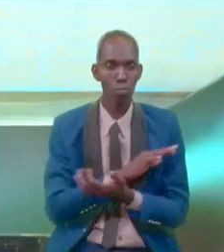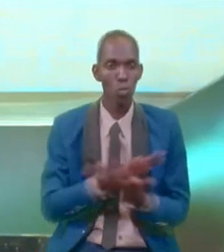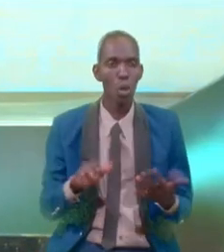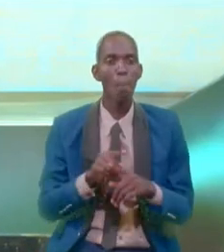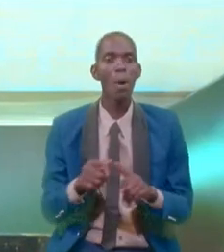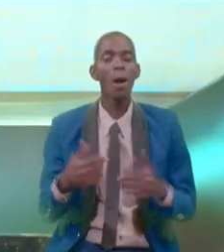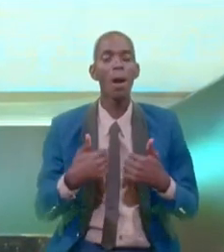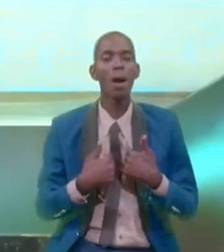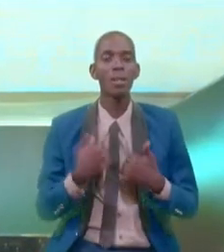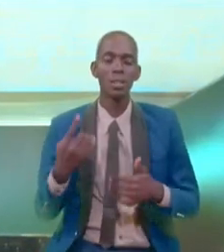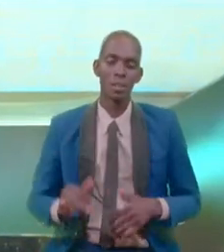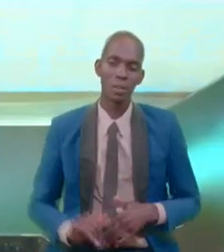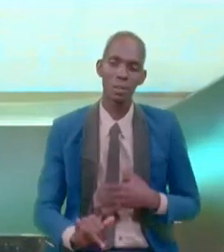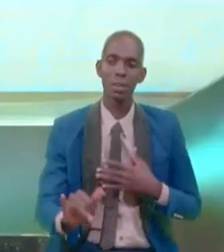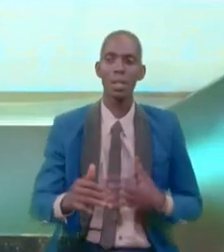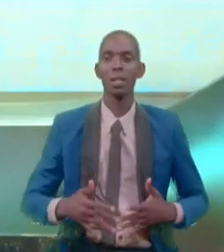éternelle.